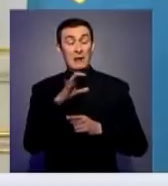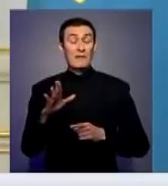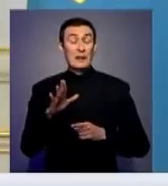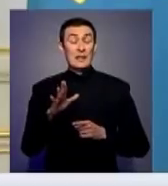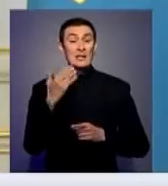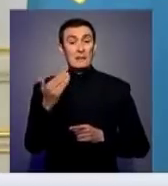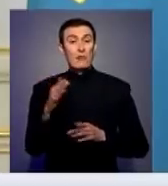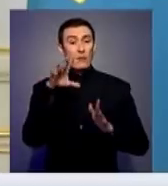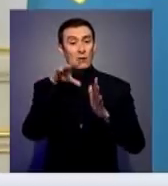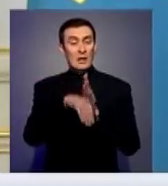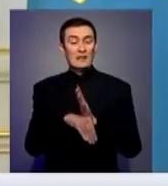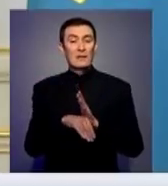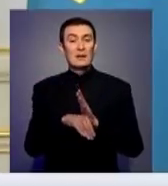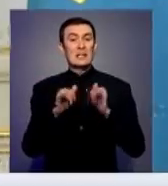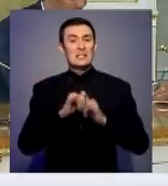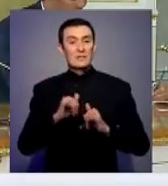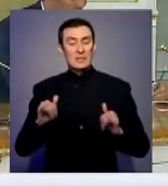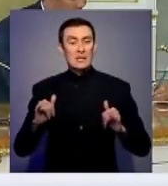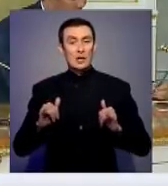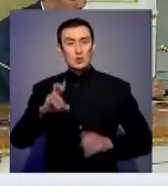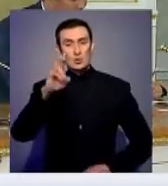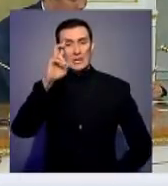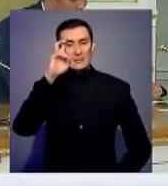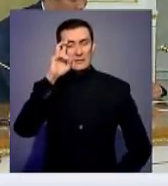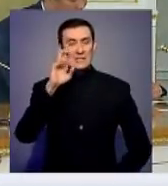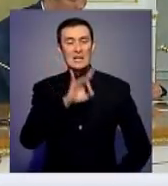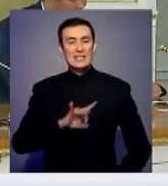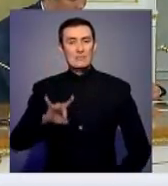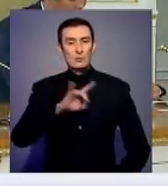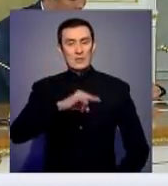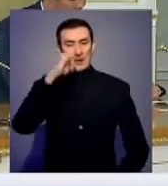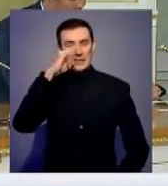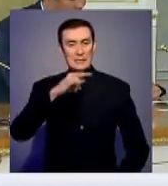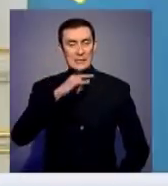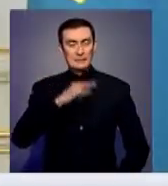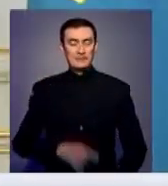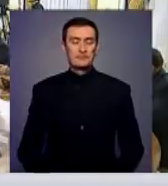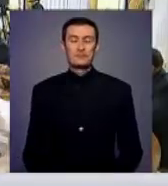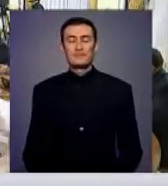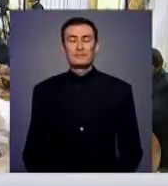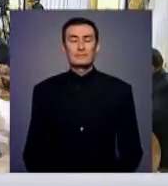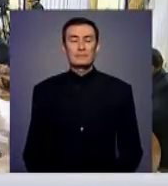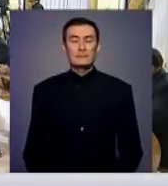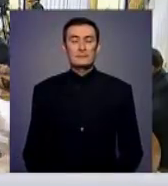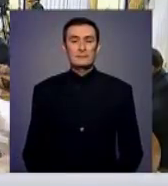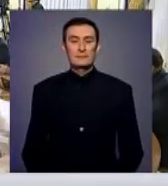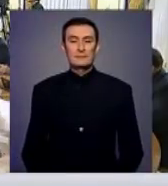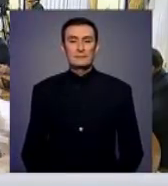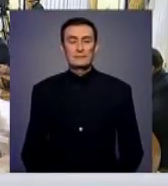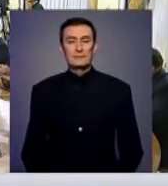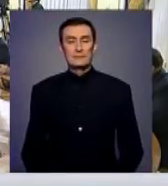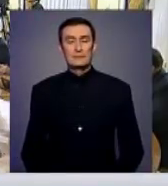отметил его вклад в становление и развитие государственности Казахстана.